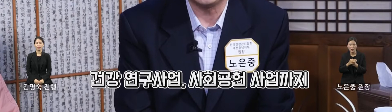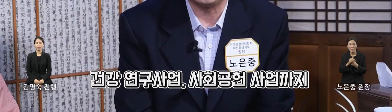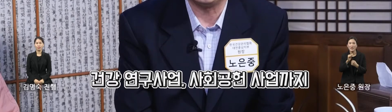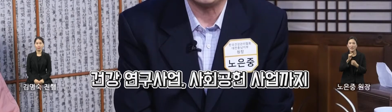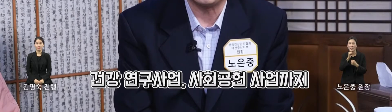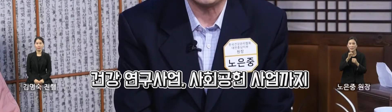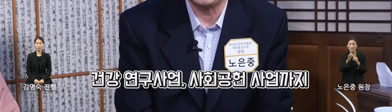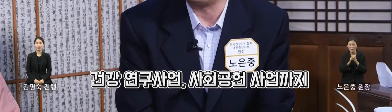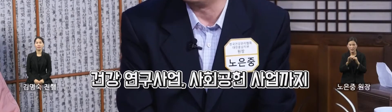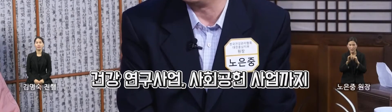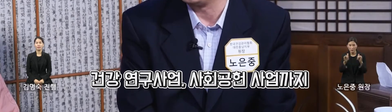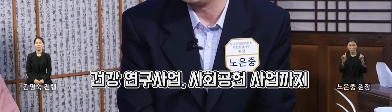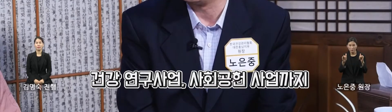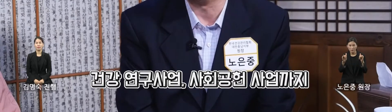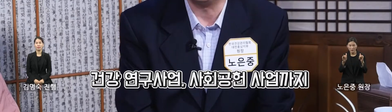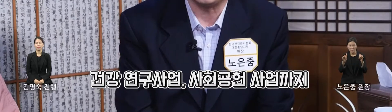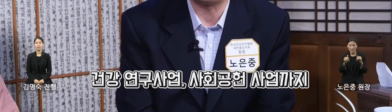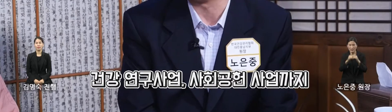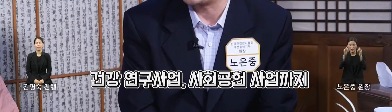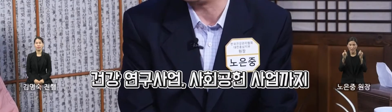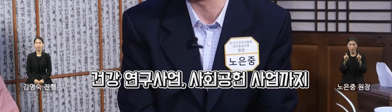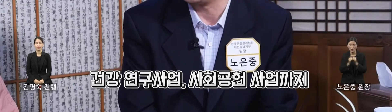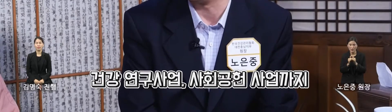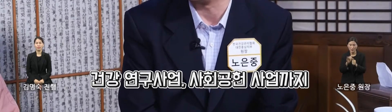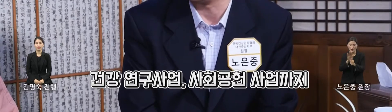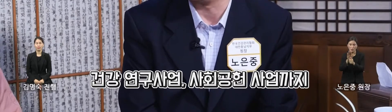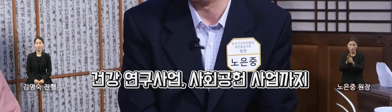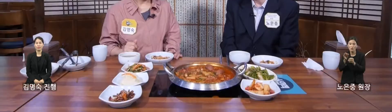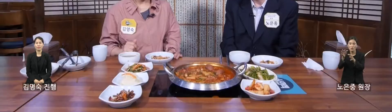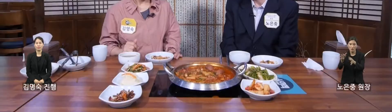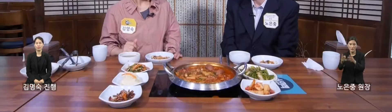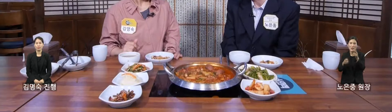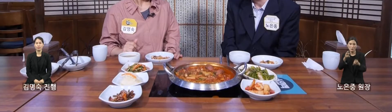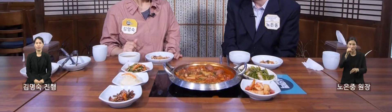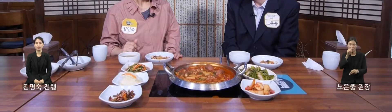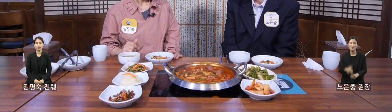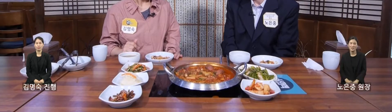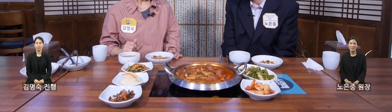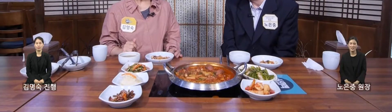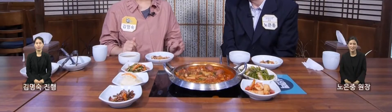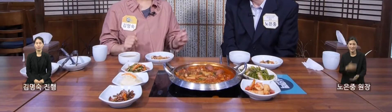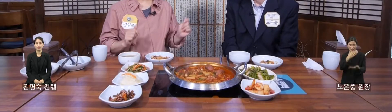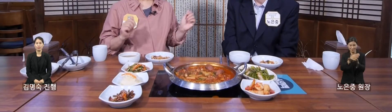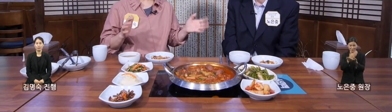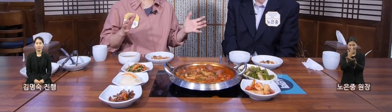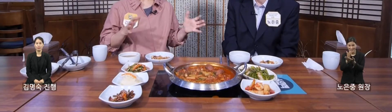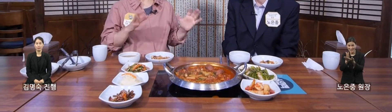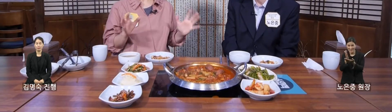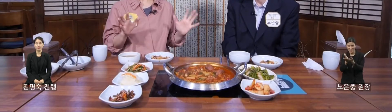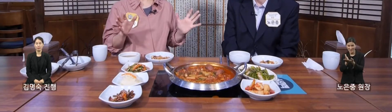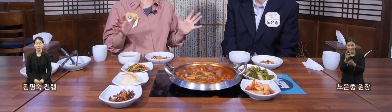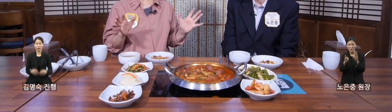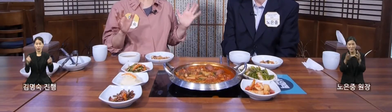이웃과 함께하는 사회 공헌 그 사업도 같이 하고 있어요, 저희가. 생각보다 많이 하고 있죠. 의외로